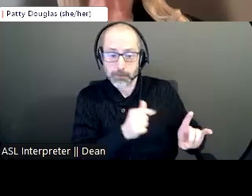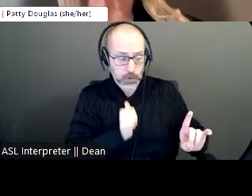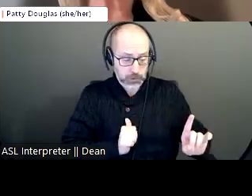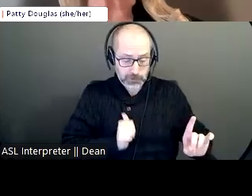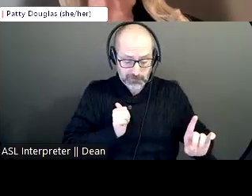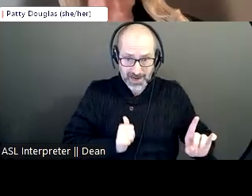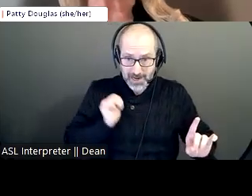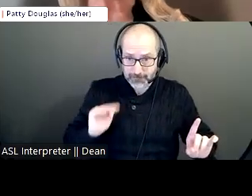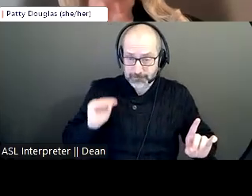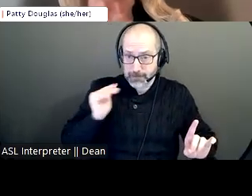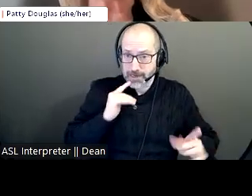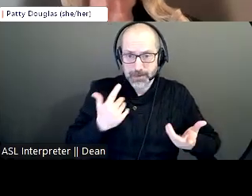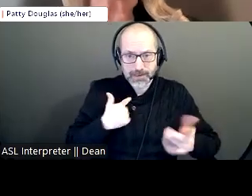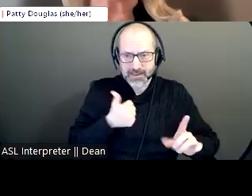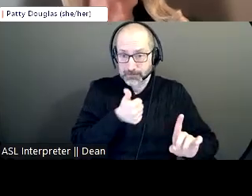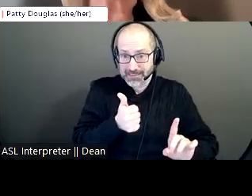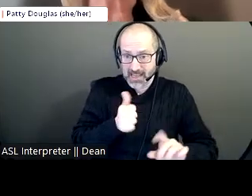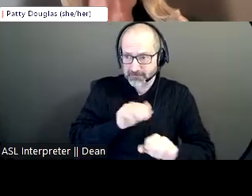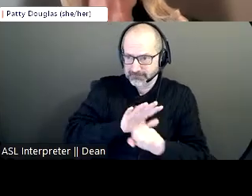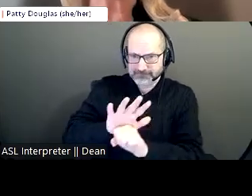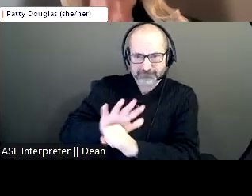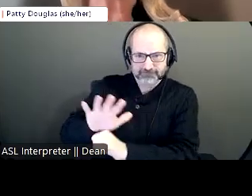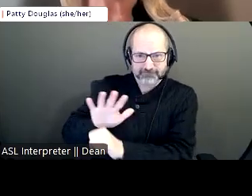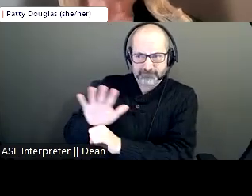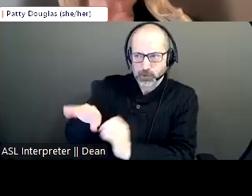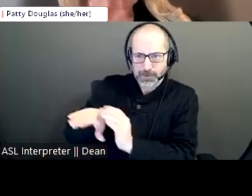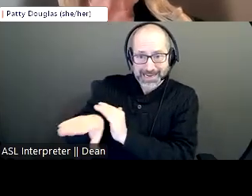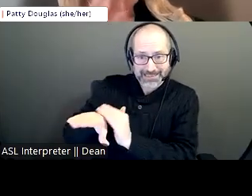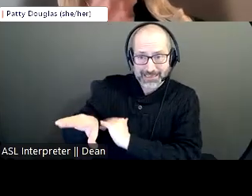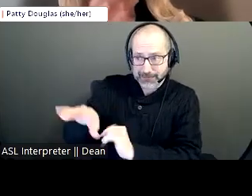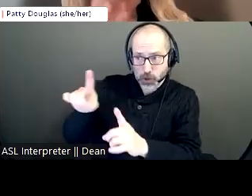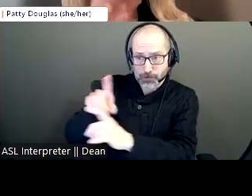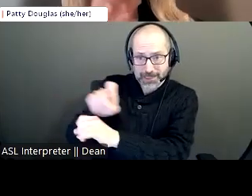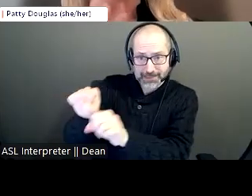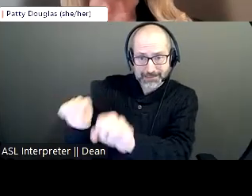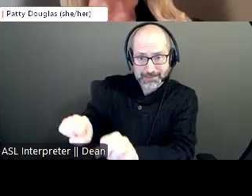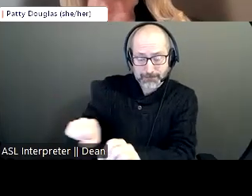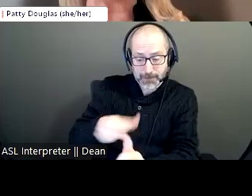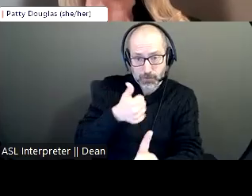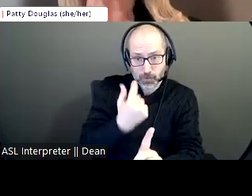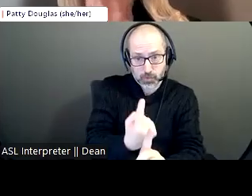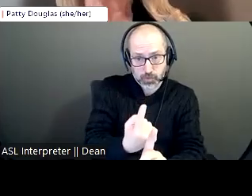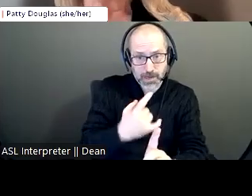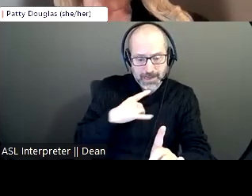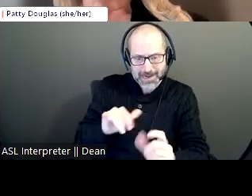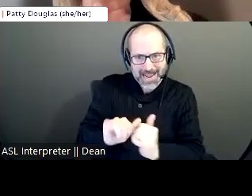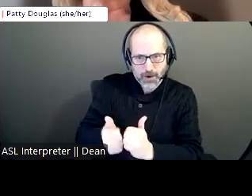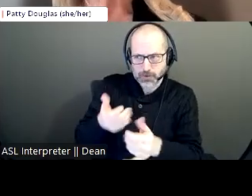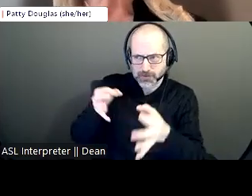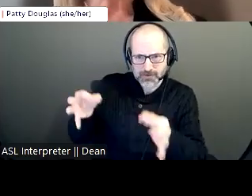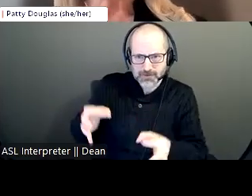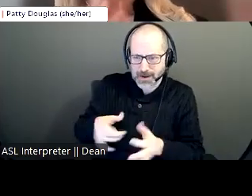Les survivantes pourraient avoir de la difficulté en auto-représentation, à avoir accès à des systèmes